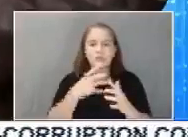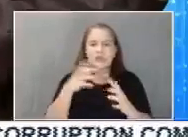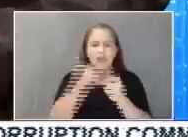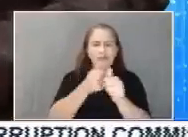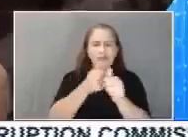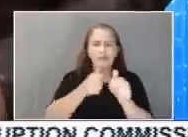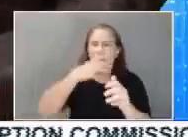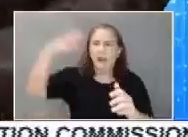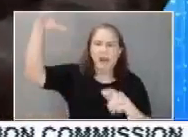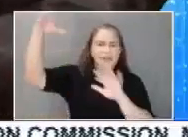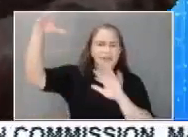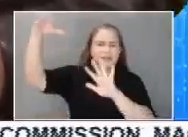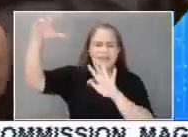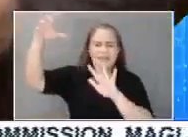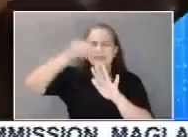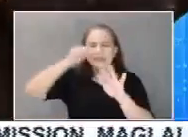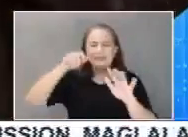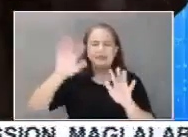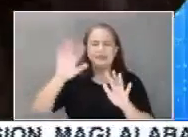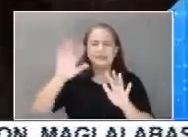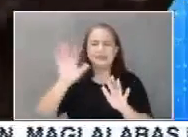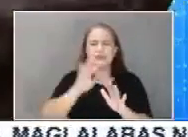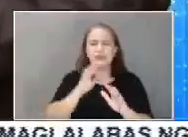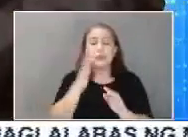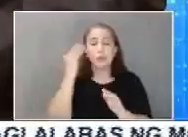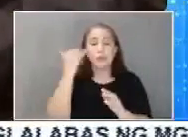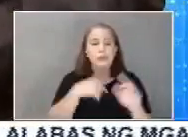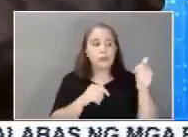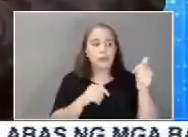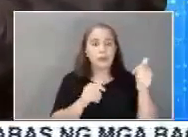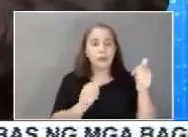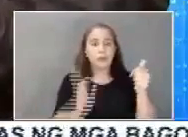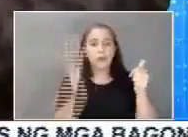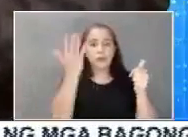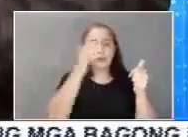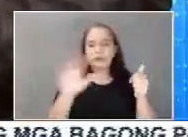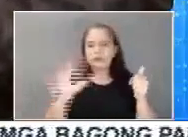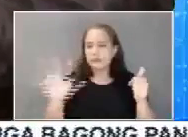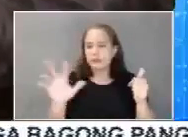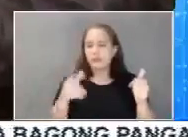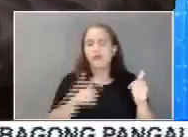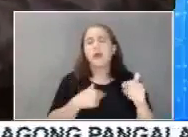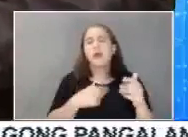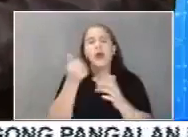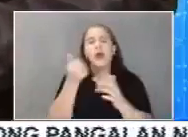Huwebes, May 13. Ako po si Edmund Rosales, nagsabing laging maging handa, may bagyo man o wala.